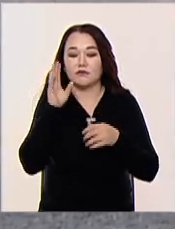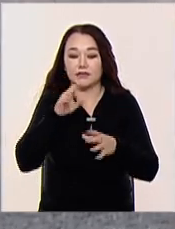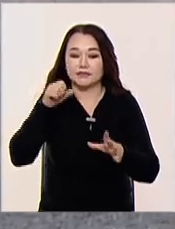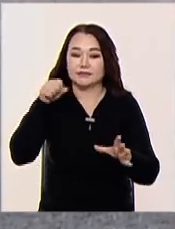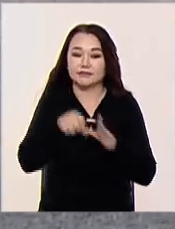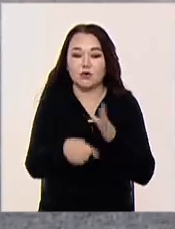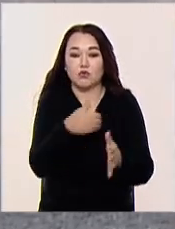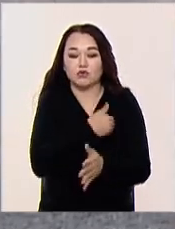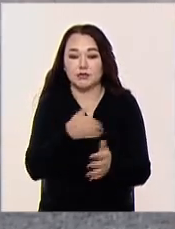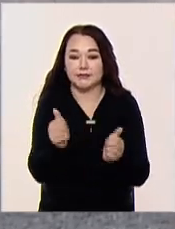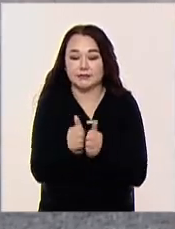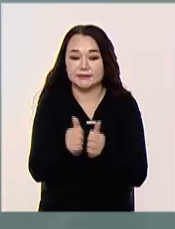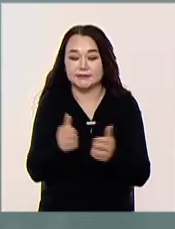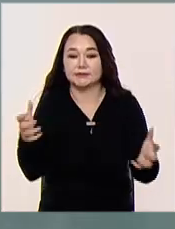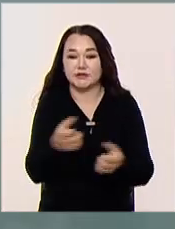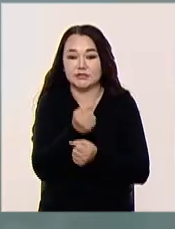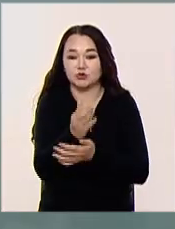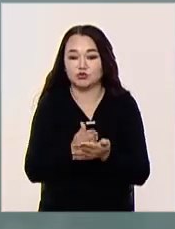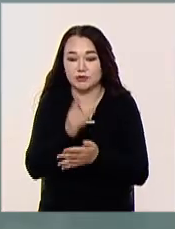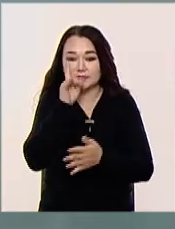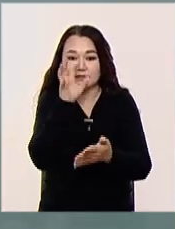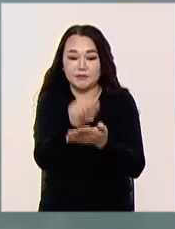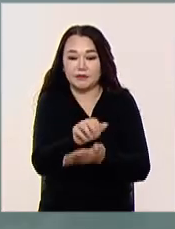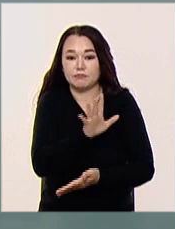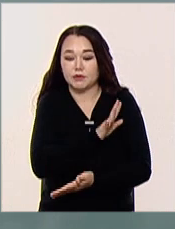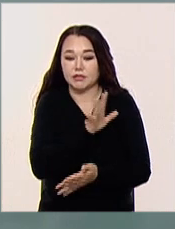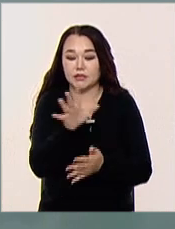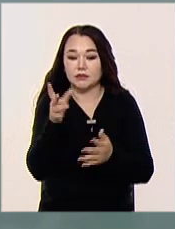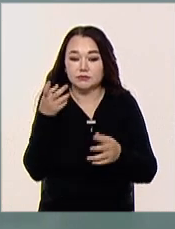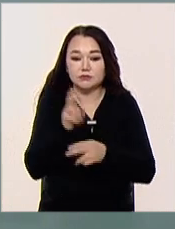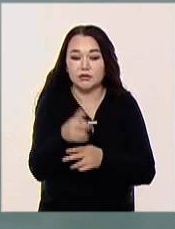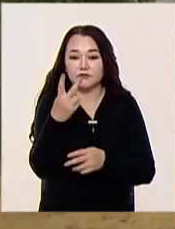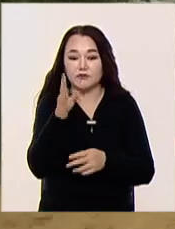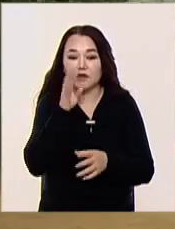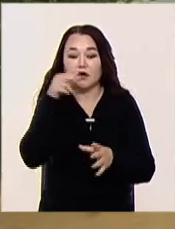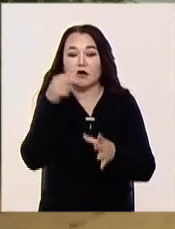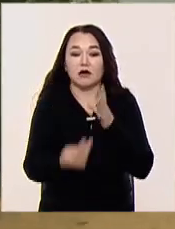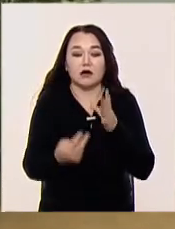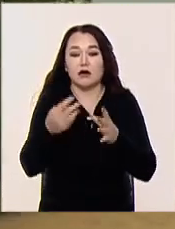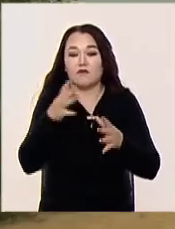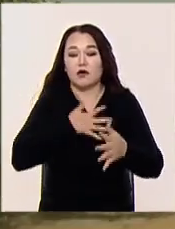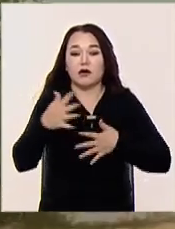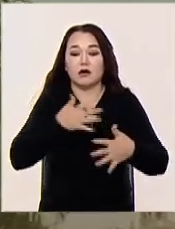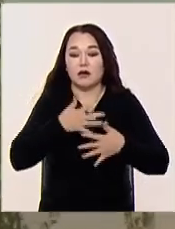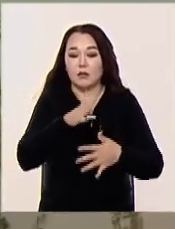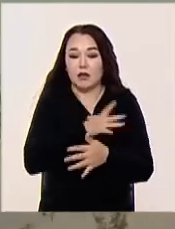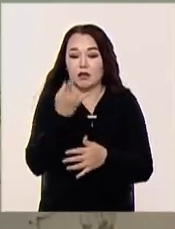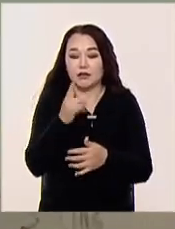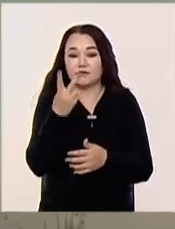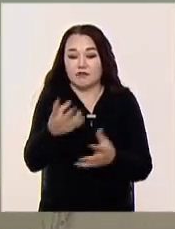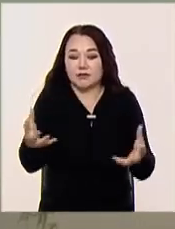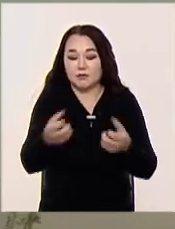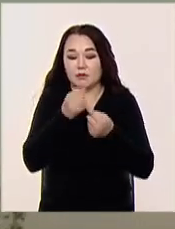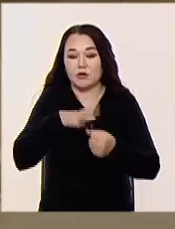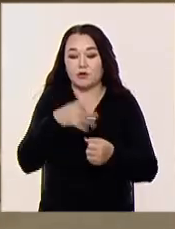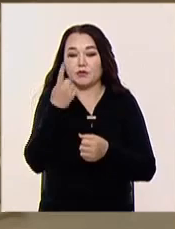батырғалы жатқан сол маңайда жүрген құтқару қызметкерлері байқап қалған. Олар жеткенше екі бала суға тұншығып жатқан. Алдымен екі баланы, кейін 1,5 жастағы